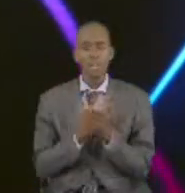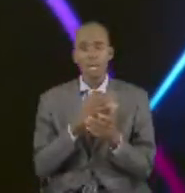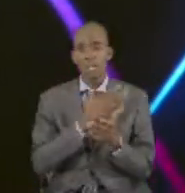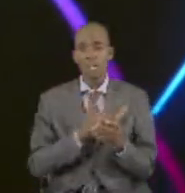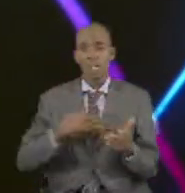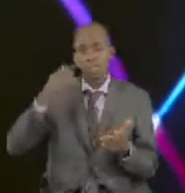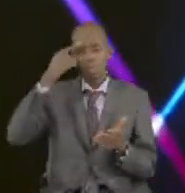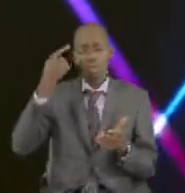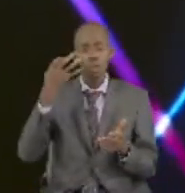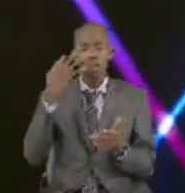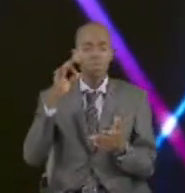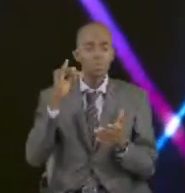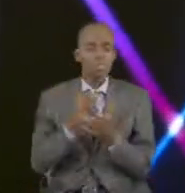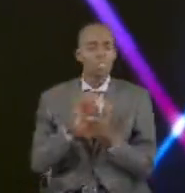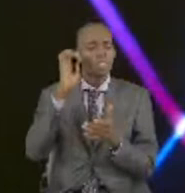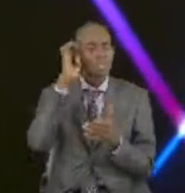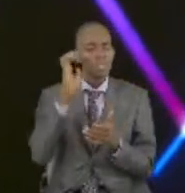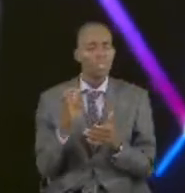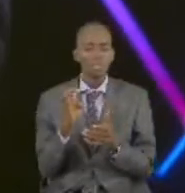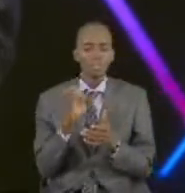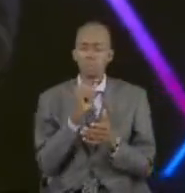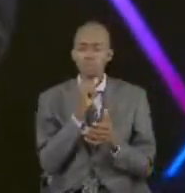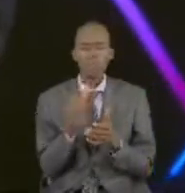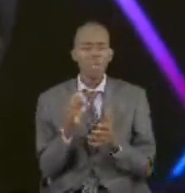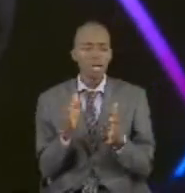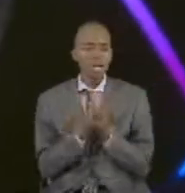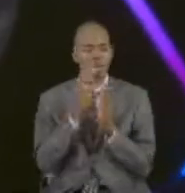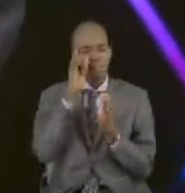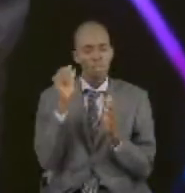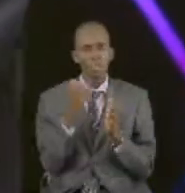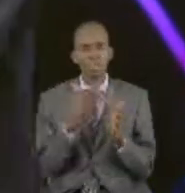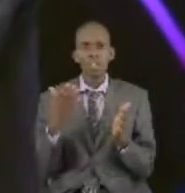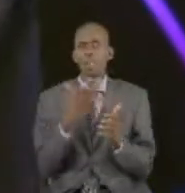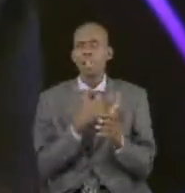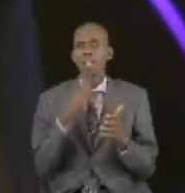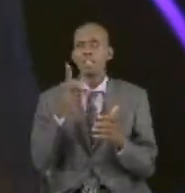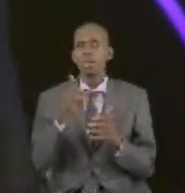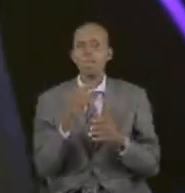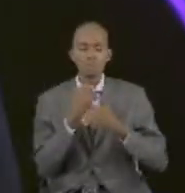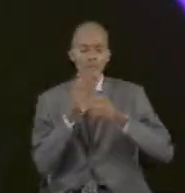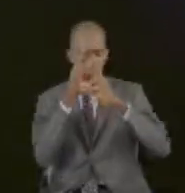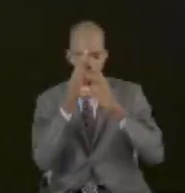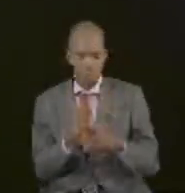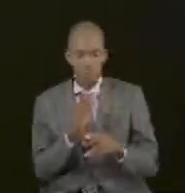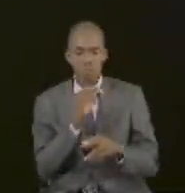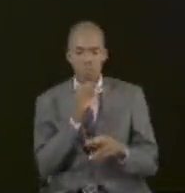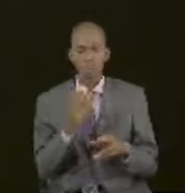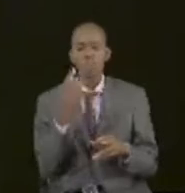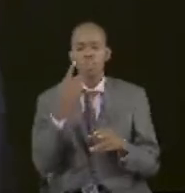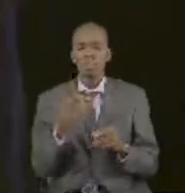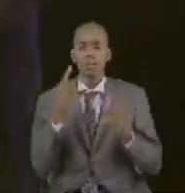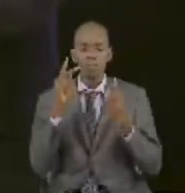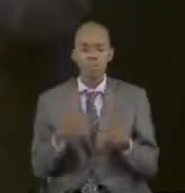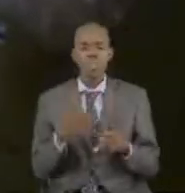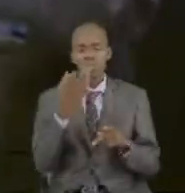point et le ne s'inquiétait de personnes en cas tu ne regardes tu ne gagnes pas à